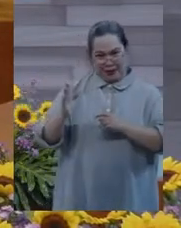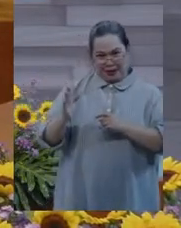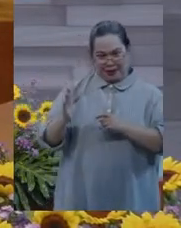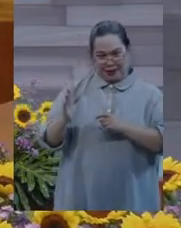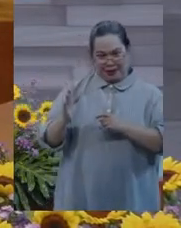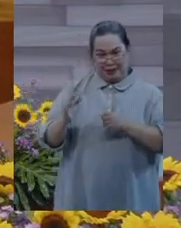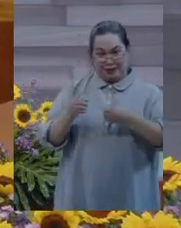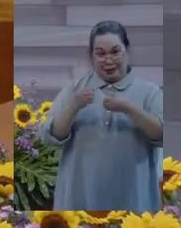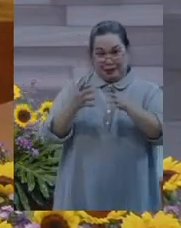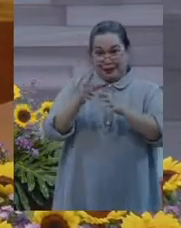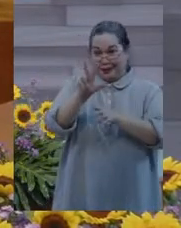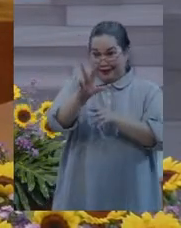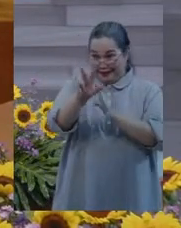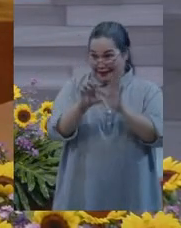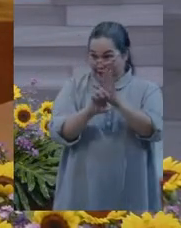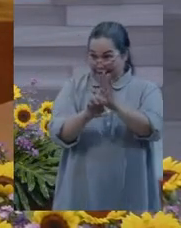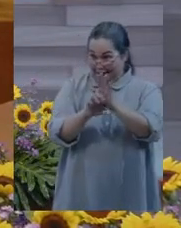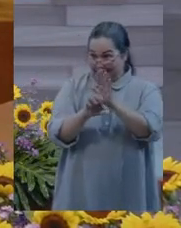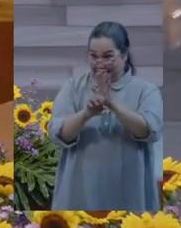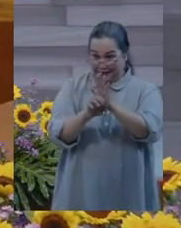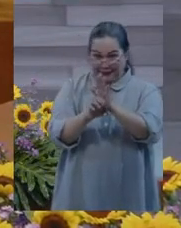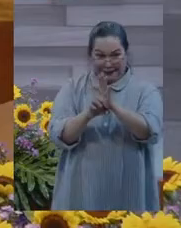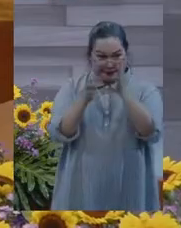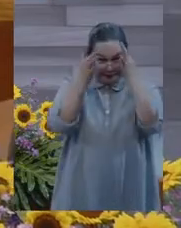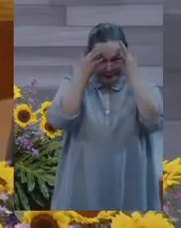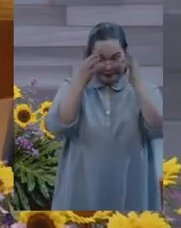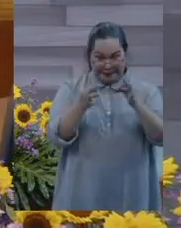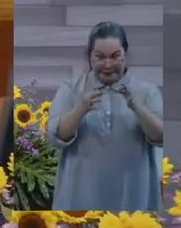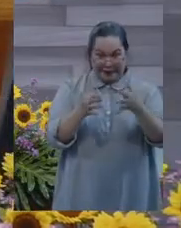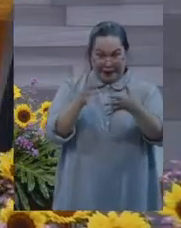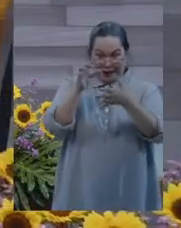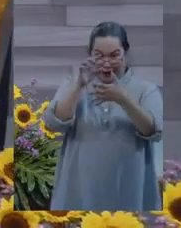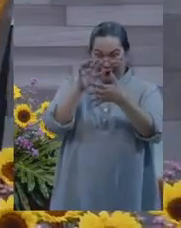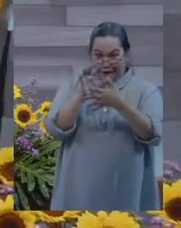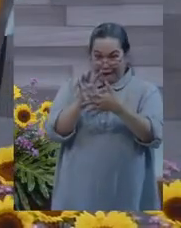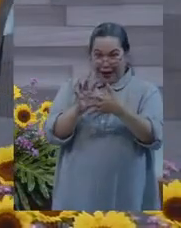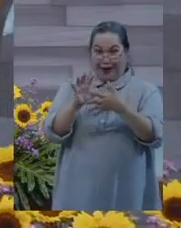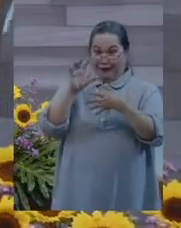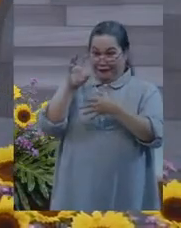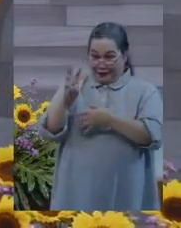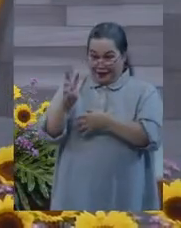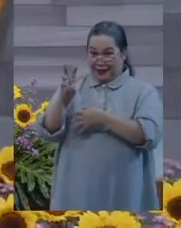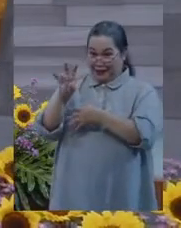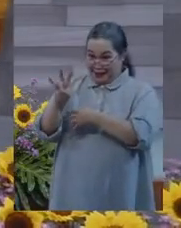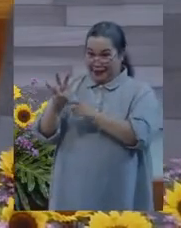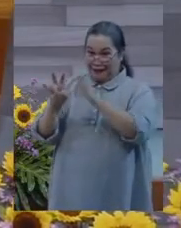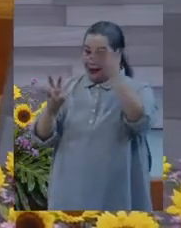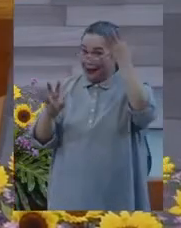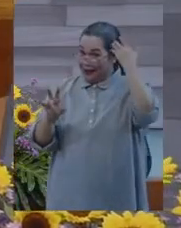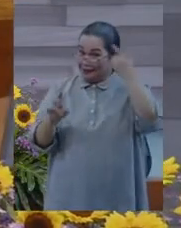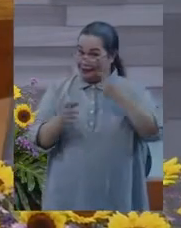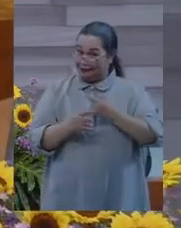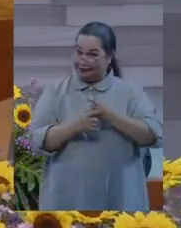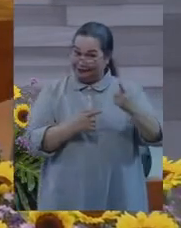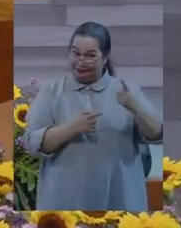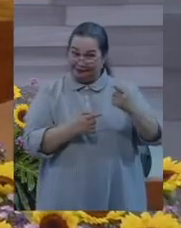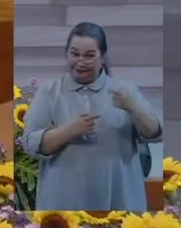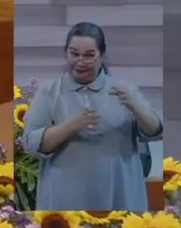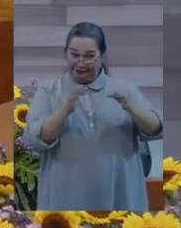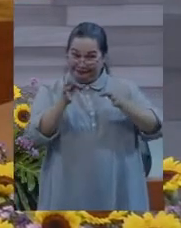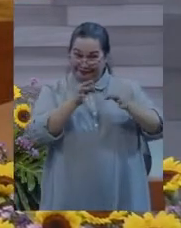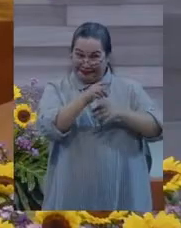nga siya ng tatlong halimbawa ng kahatulan, di ba? Sa 5, 6, and 7 last week. Kaya sabi